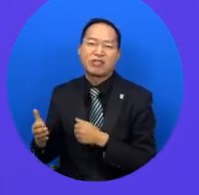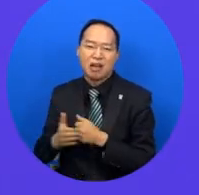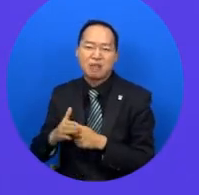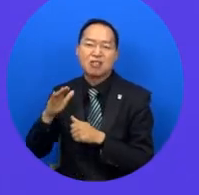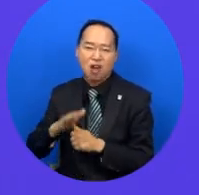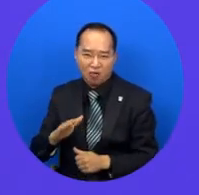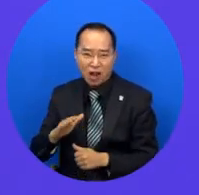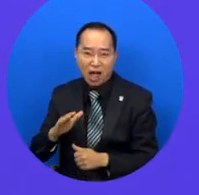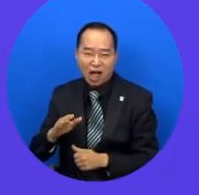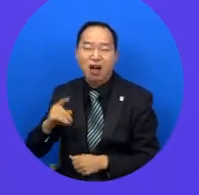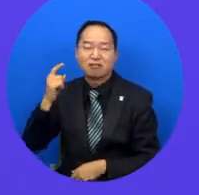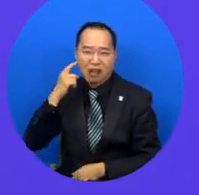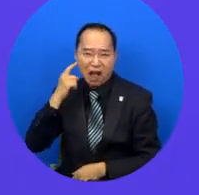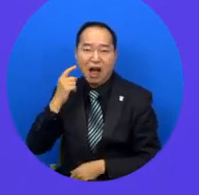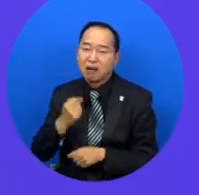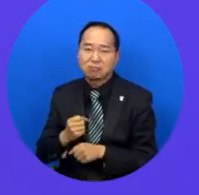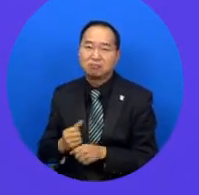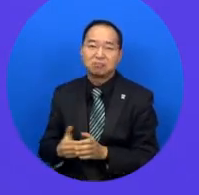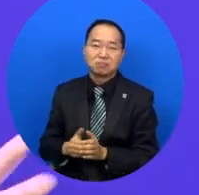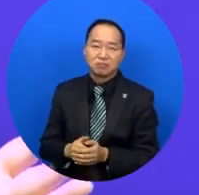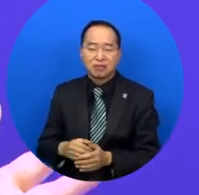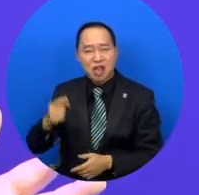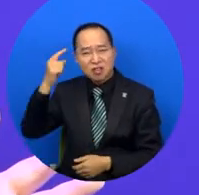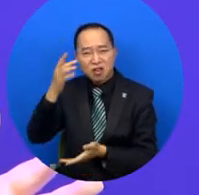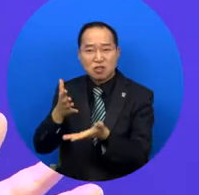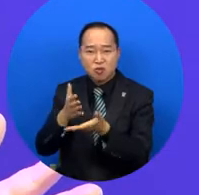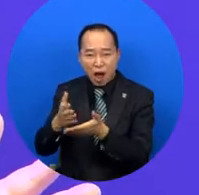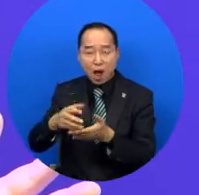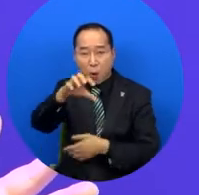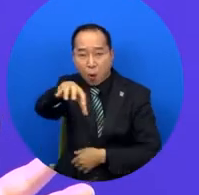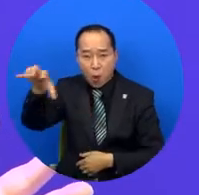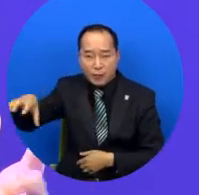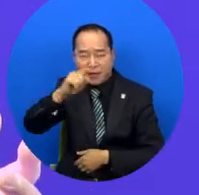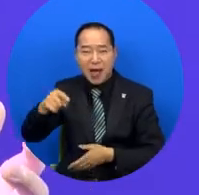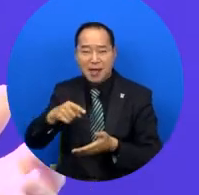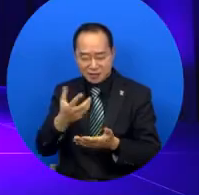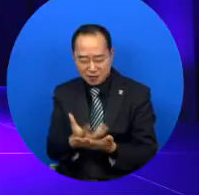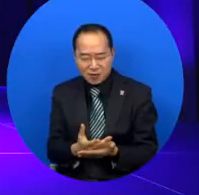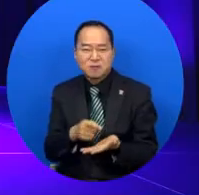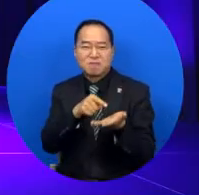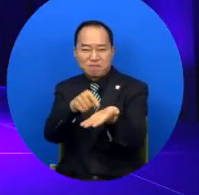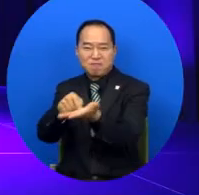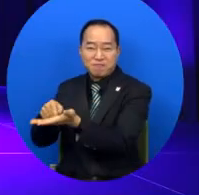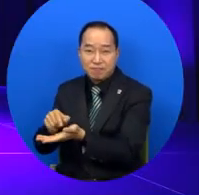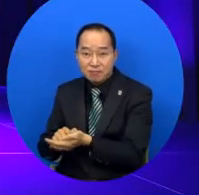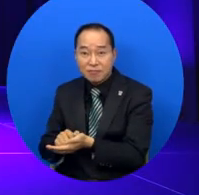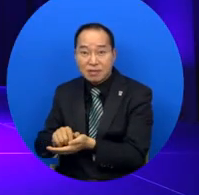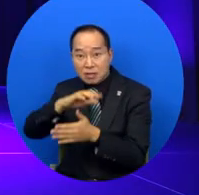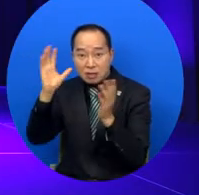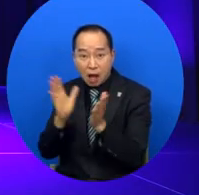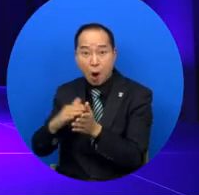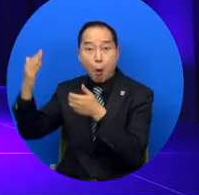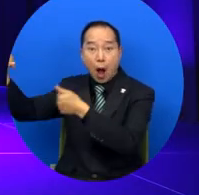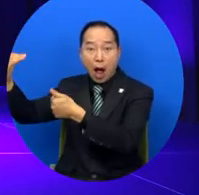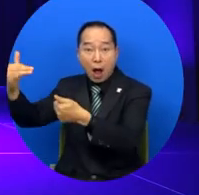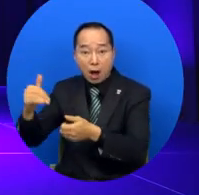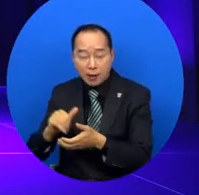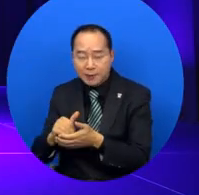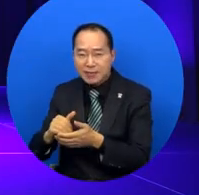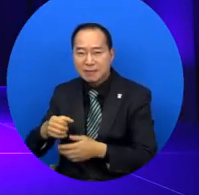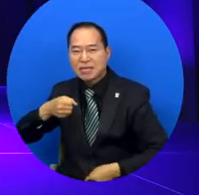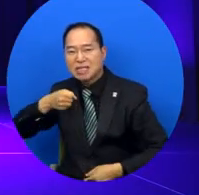제가 일단 정신과 다 냅니다. 다 냈는데 다 오라고 하더라고. 이제 서류상은